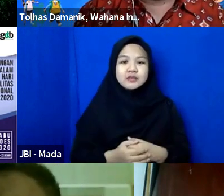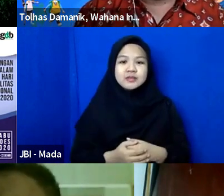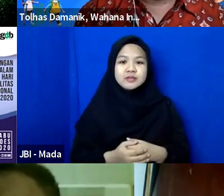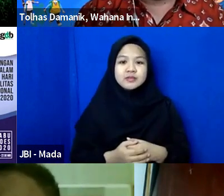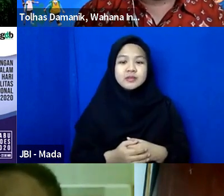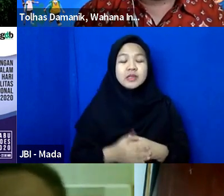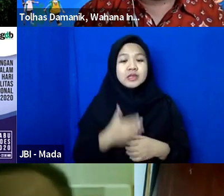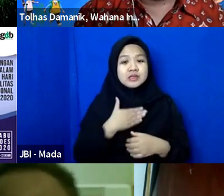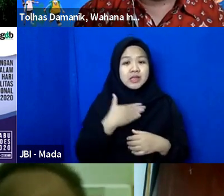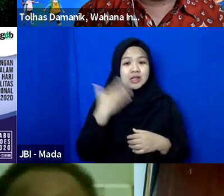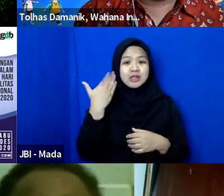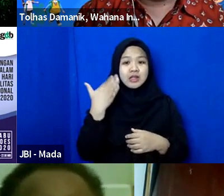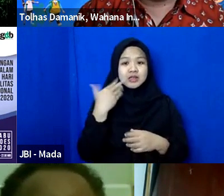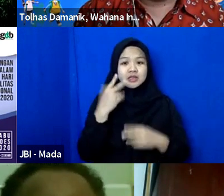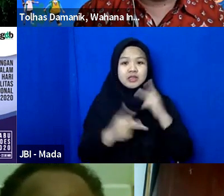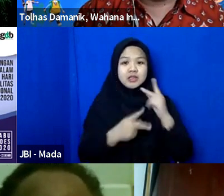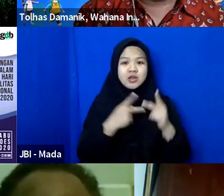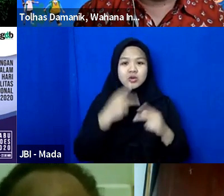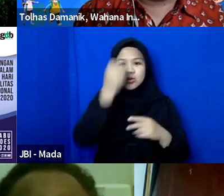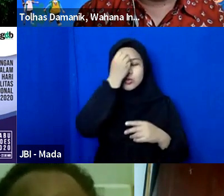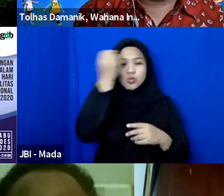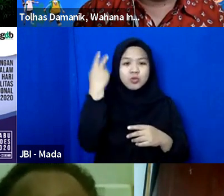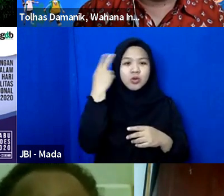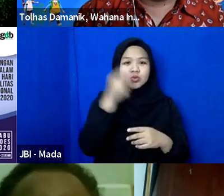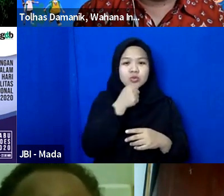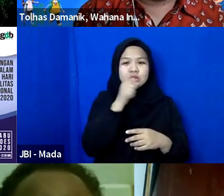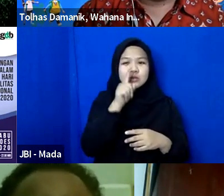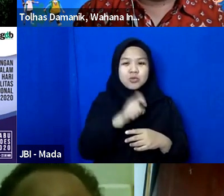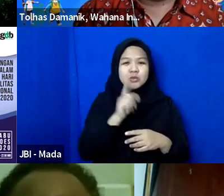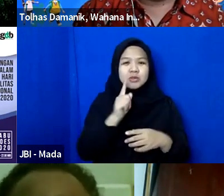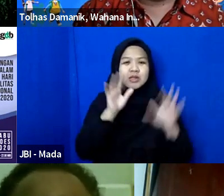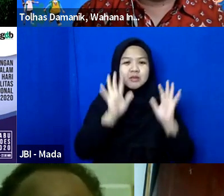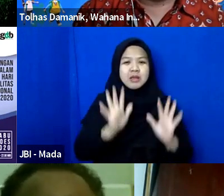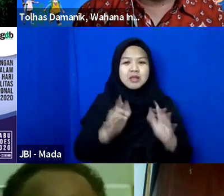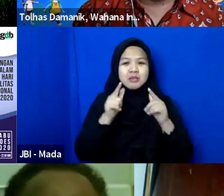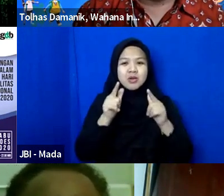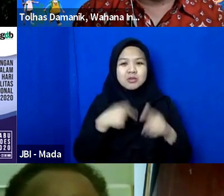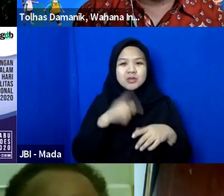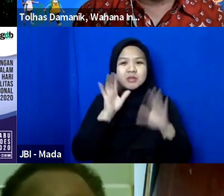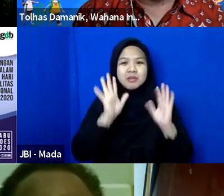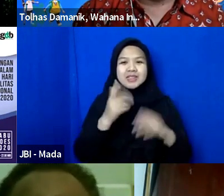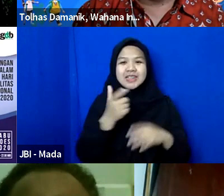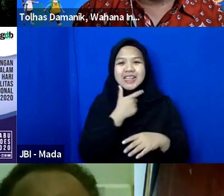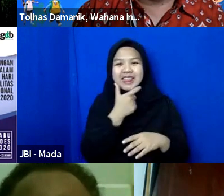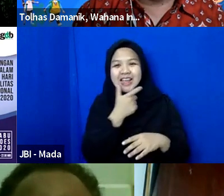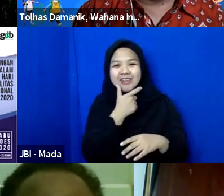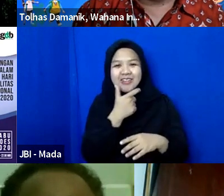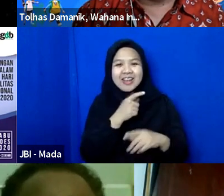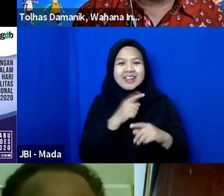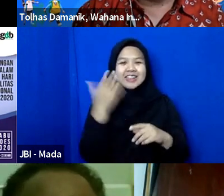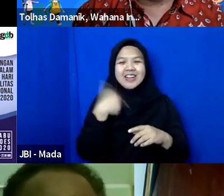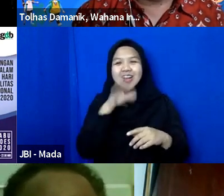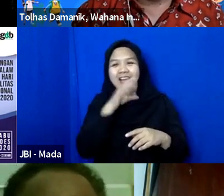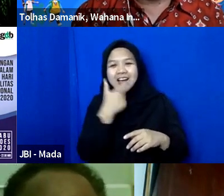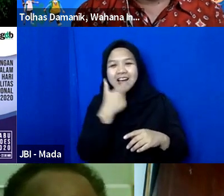saya tadi kalau lupa untuk timbul pasti akan banyak mengganggu karena saya banyak ketawa tapi juga